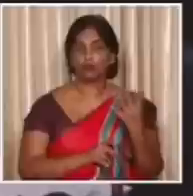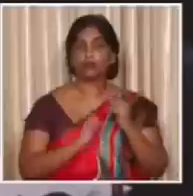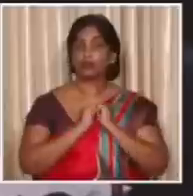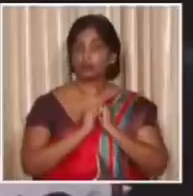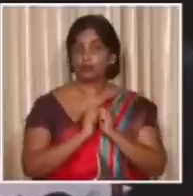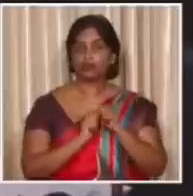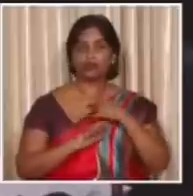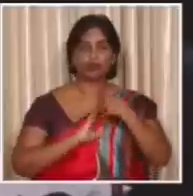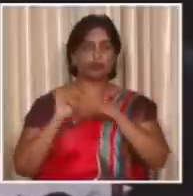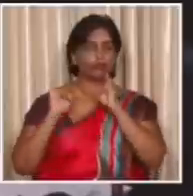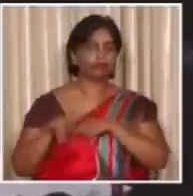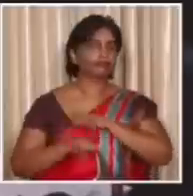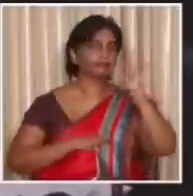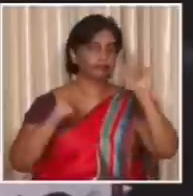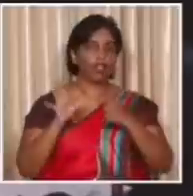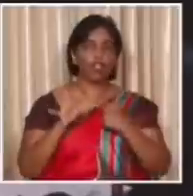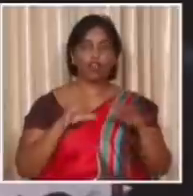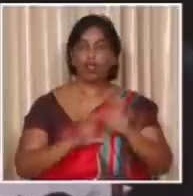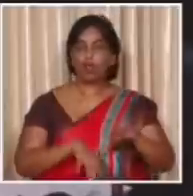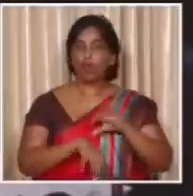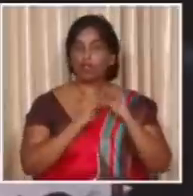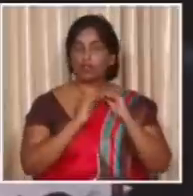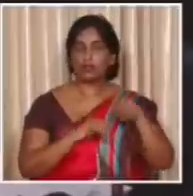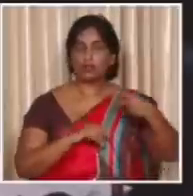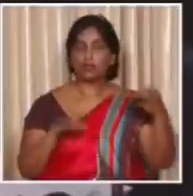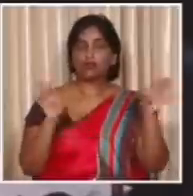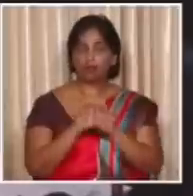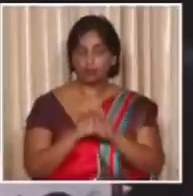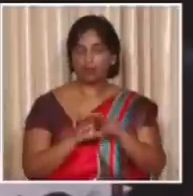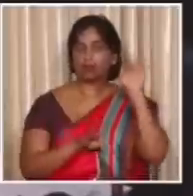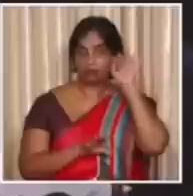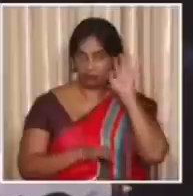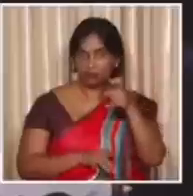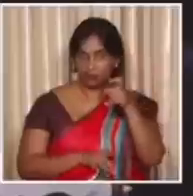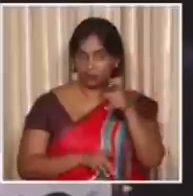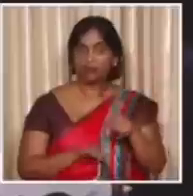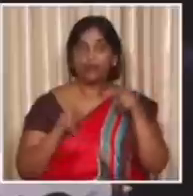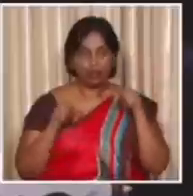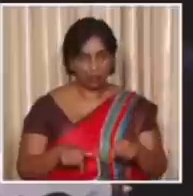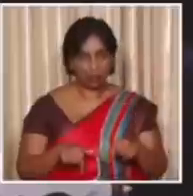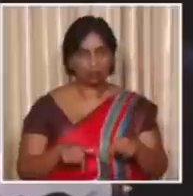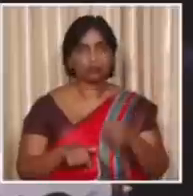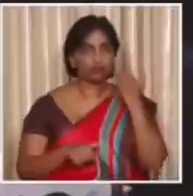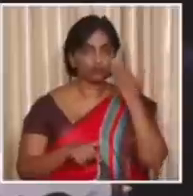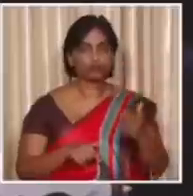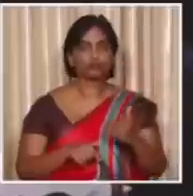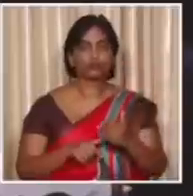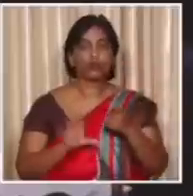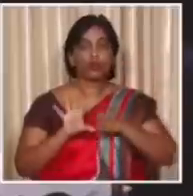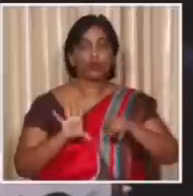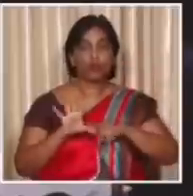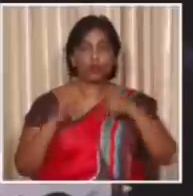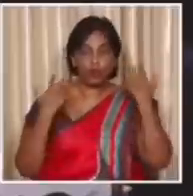වෘත්තීමේ ශ්‍රමයේ රට අත්තරලා යනවා අනුරාධපුරයේ ළමා රෝහල දවස් කීපයක් වහලා තිබ්බ කියලා වාර්තා ඔබ දකින්න ඇති අදත් මා දැක්ක සීමා වාසික